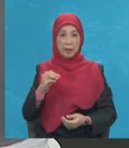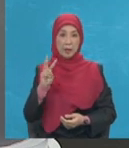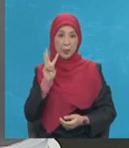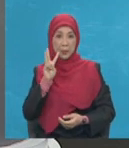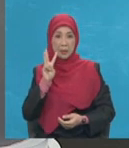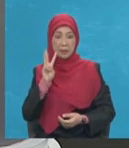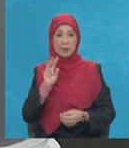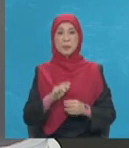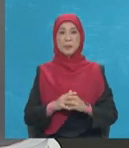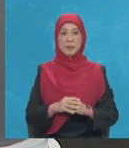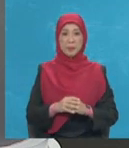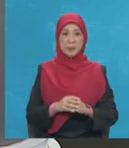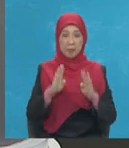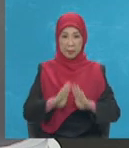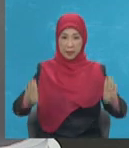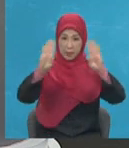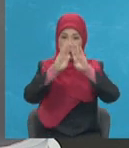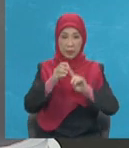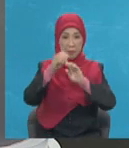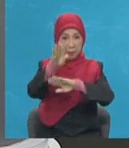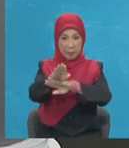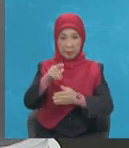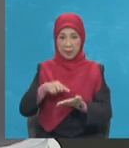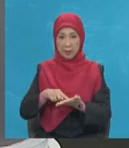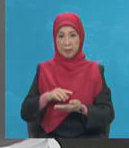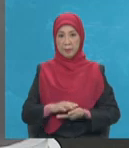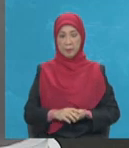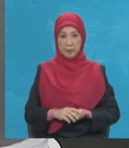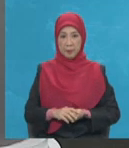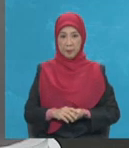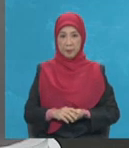Saya Wazna Fakriana Osman. Berita-berita utama malam ini.